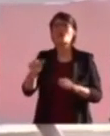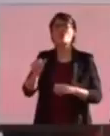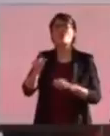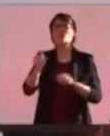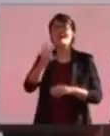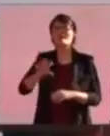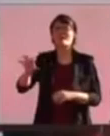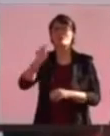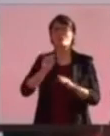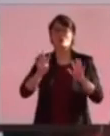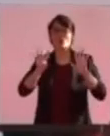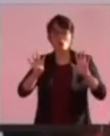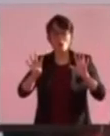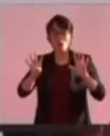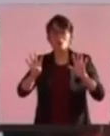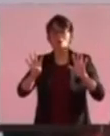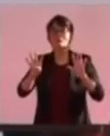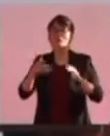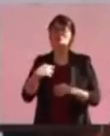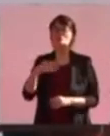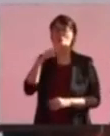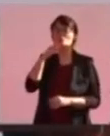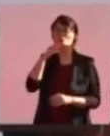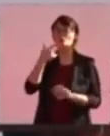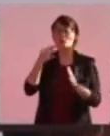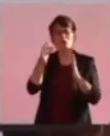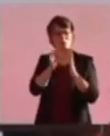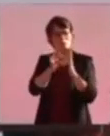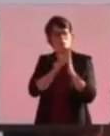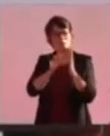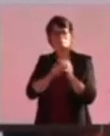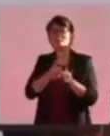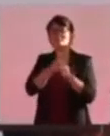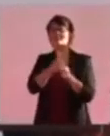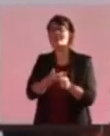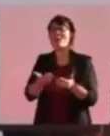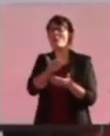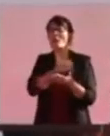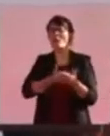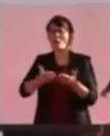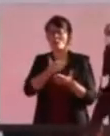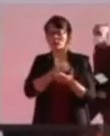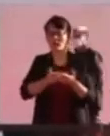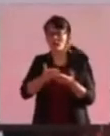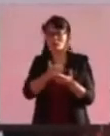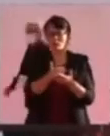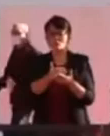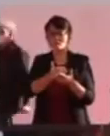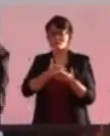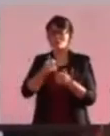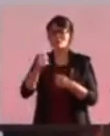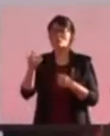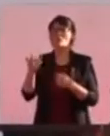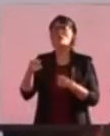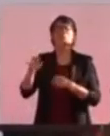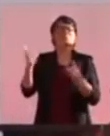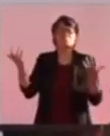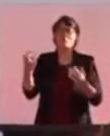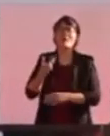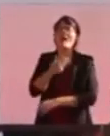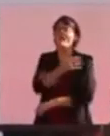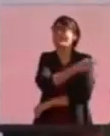sufficienza su tutti gli indicatori da una prevenzione nei luoghi di lavoro alimenti e sanità ambientale vaccinazioni